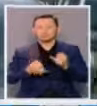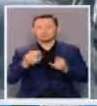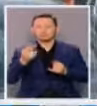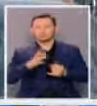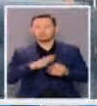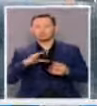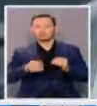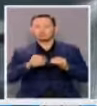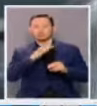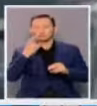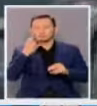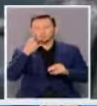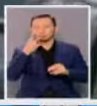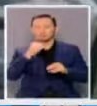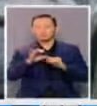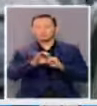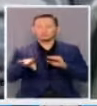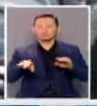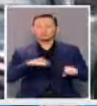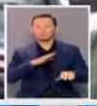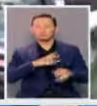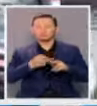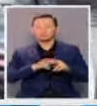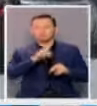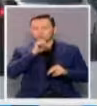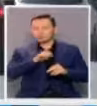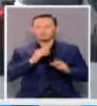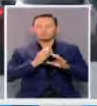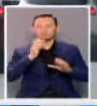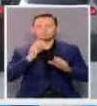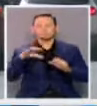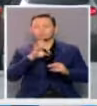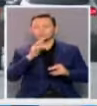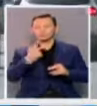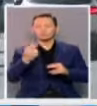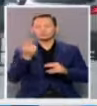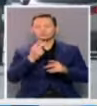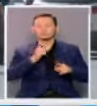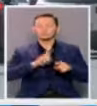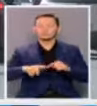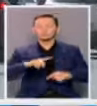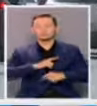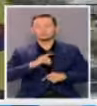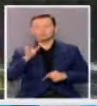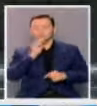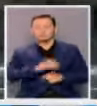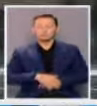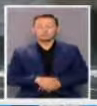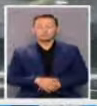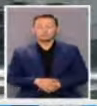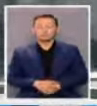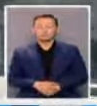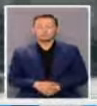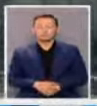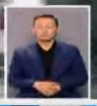цвет. Многие водители уступали нам дорогу. Теперь, благодаря этому, кареты скорой помощи будут раньше времени доезжать до места назначения.